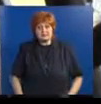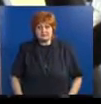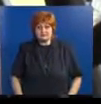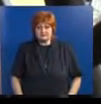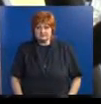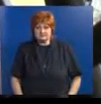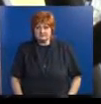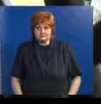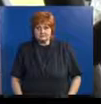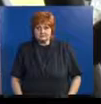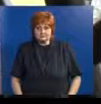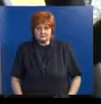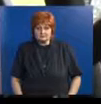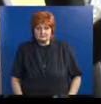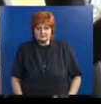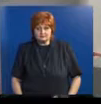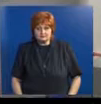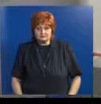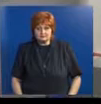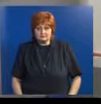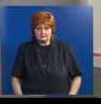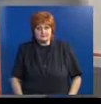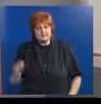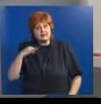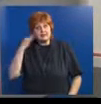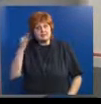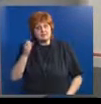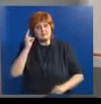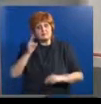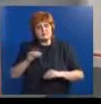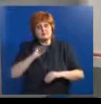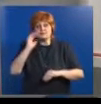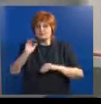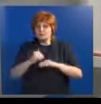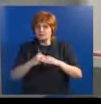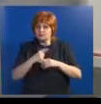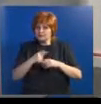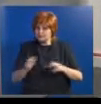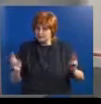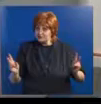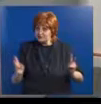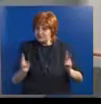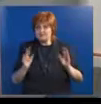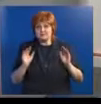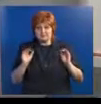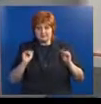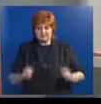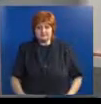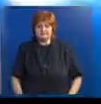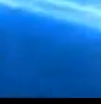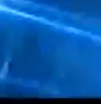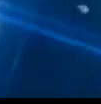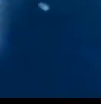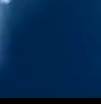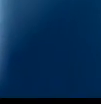Кривецкая, Александр Колодко, Ставропольское телевидение. Это все новости к этому часу. В студии работала Светлана Лач. Всего доброго и хороших вам новостей.